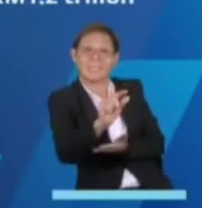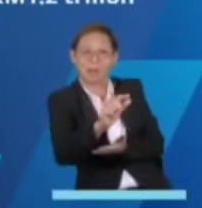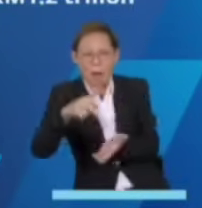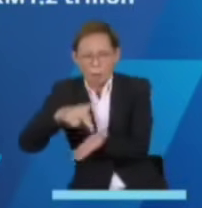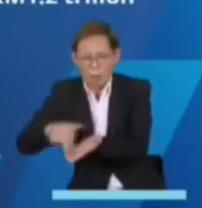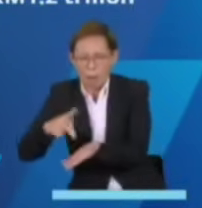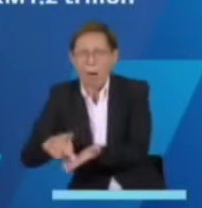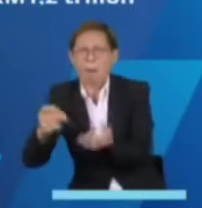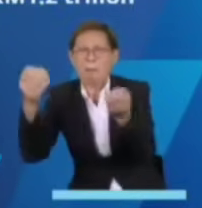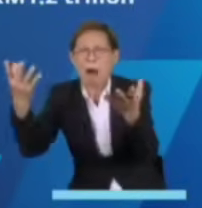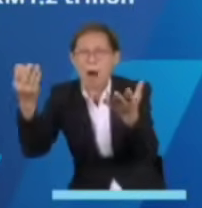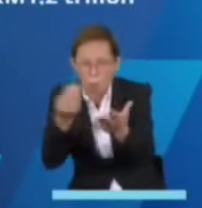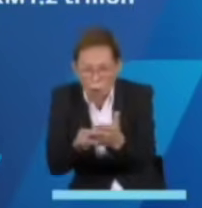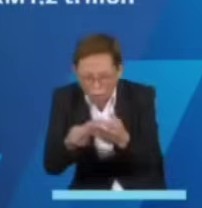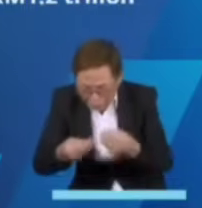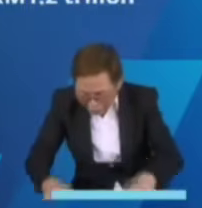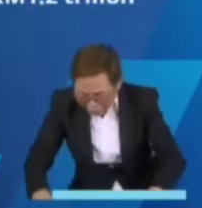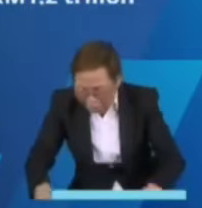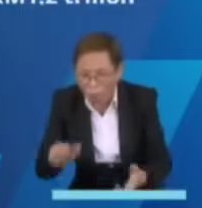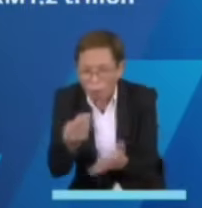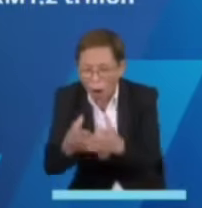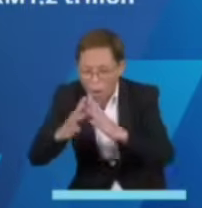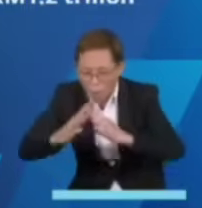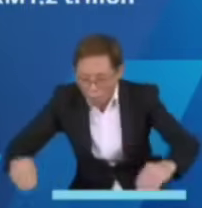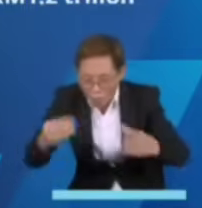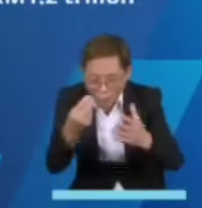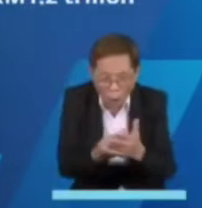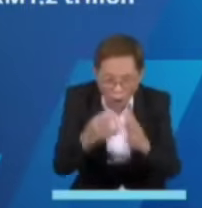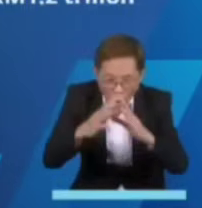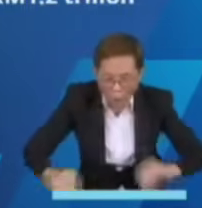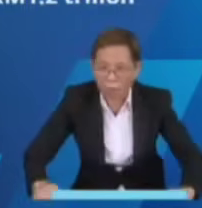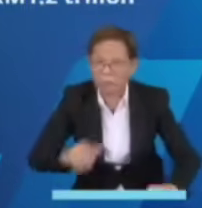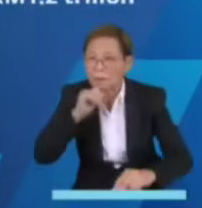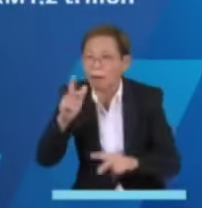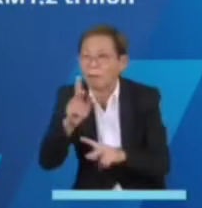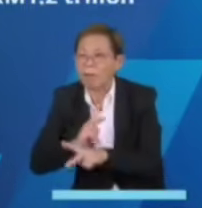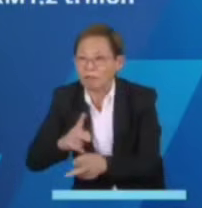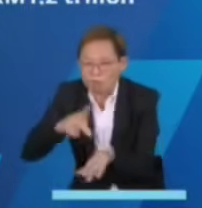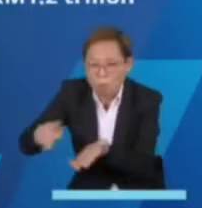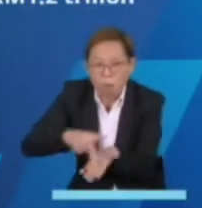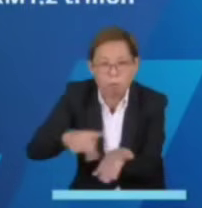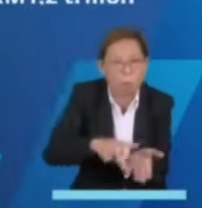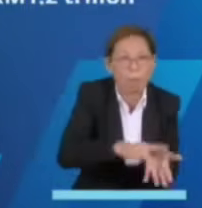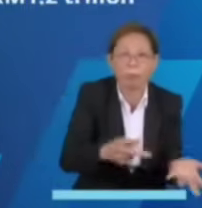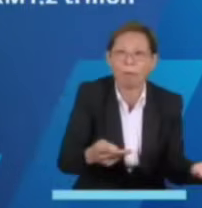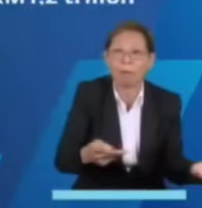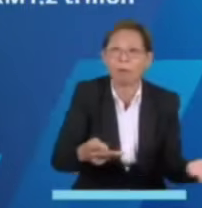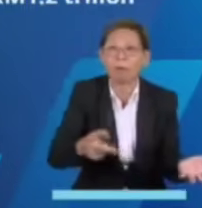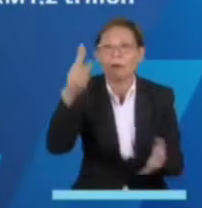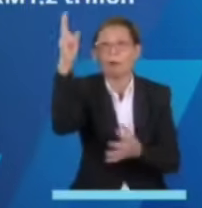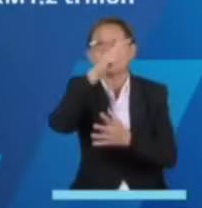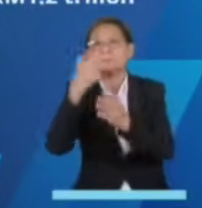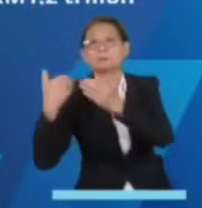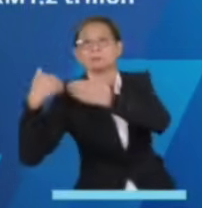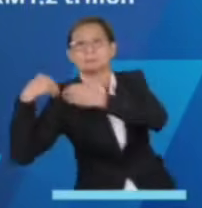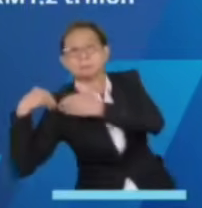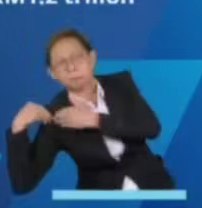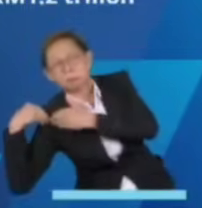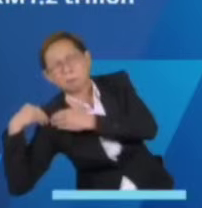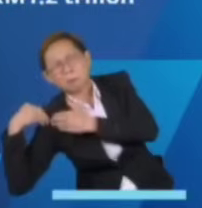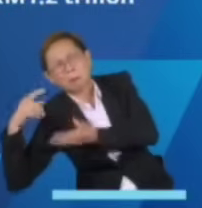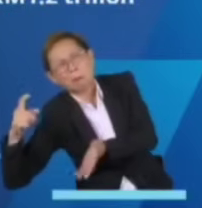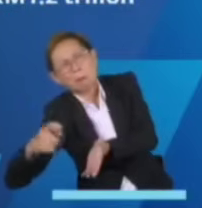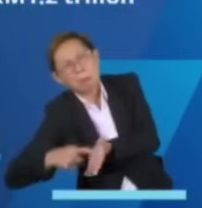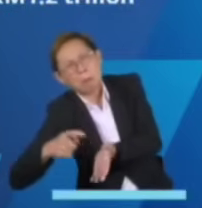perbelanjaan banyak bocor, tiris, tidak berhemat. Jadi kerajaan menanggung